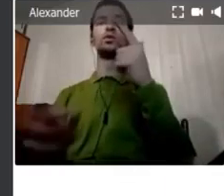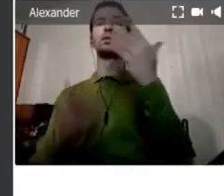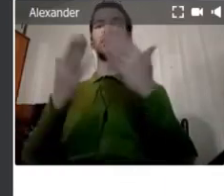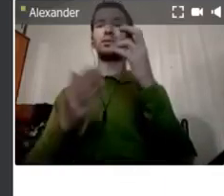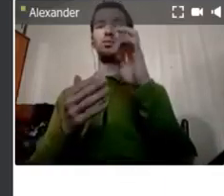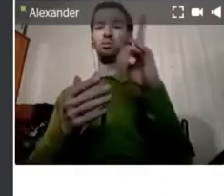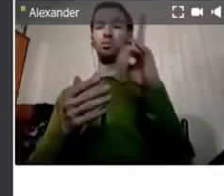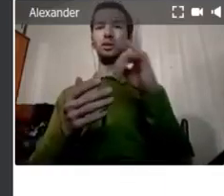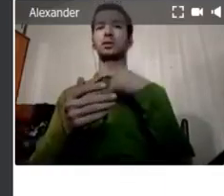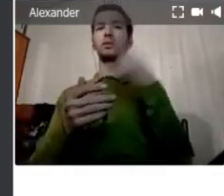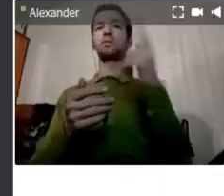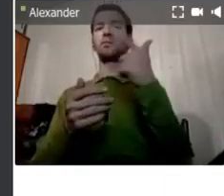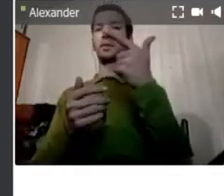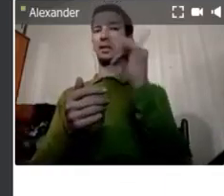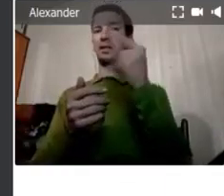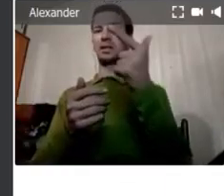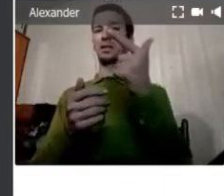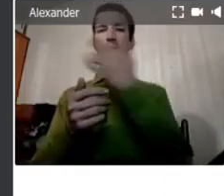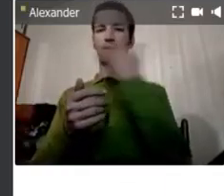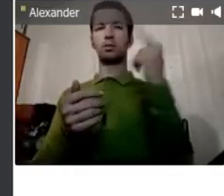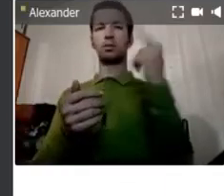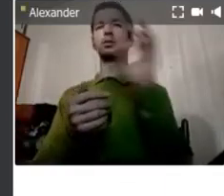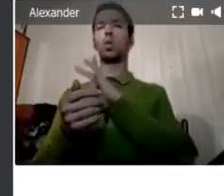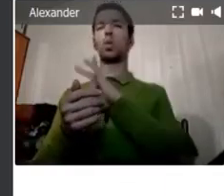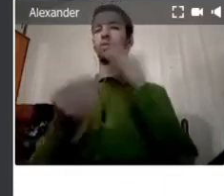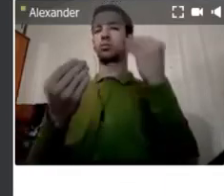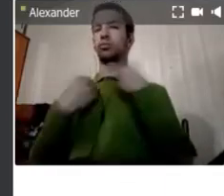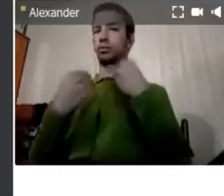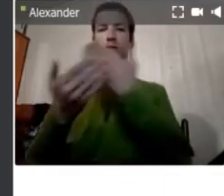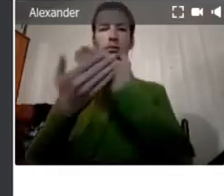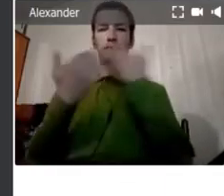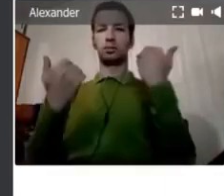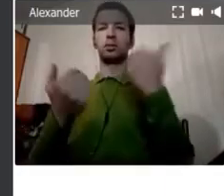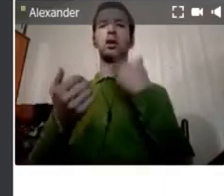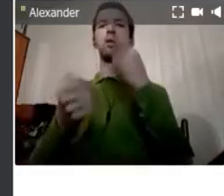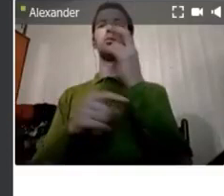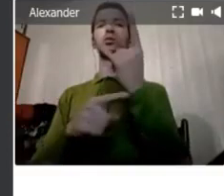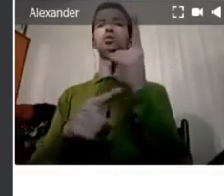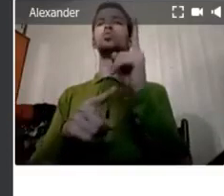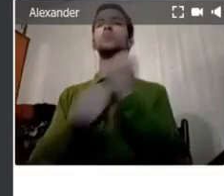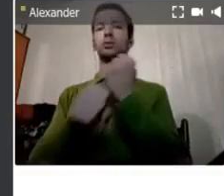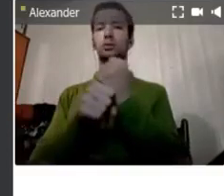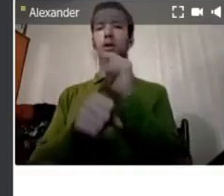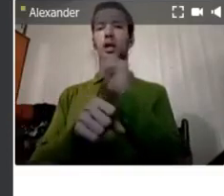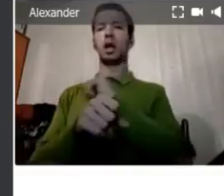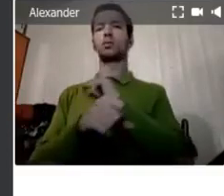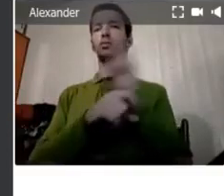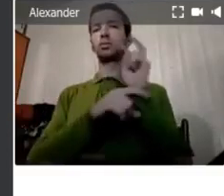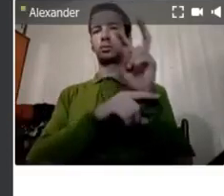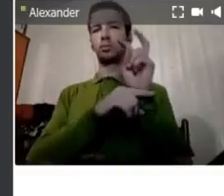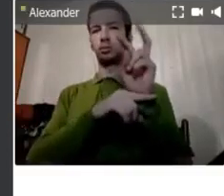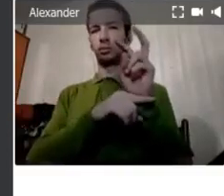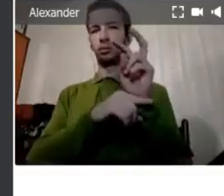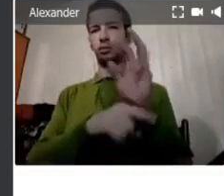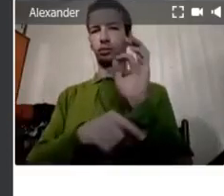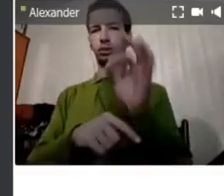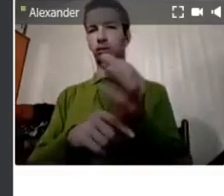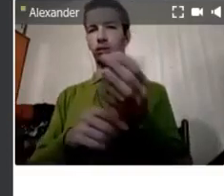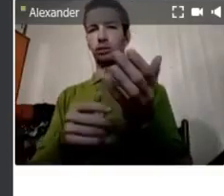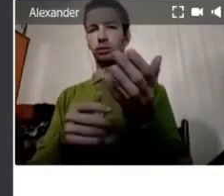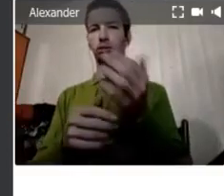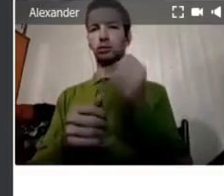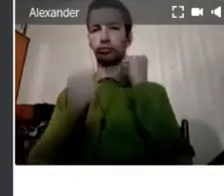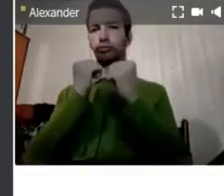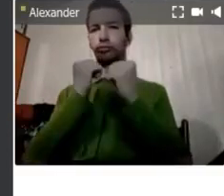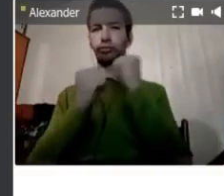просыпаться, ехать куда-то на какое-то место, где есть начальник какой-то, то есть для меня это, конечно, стресс, просто шок, и я...